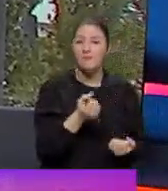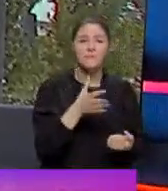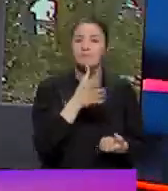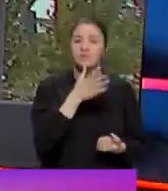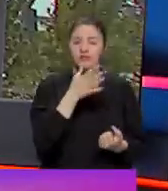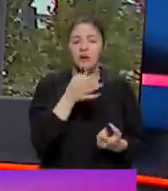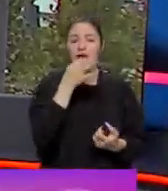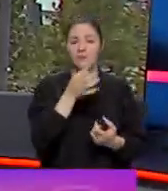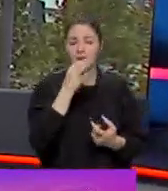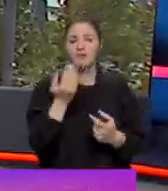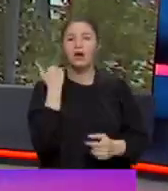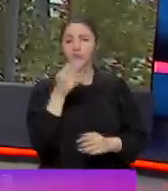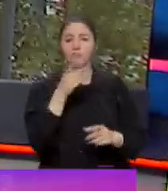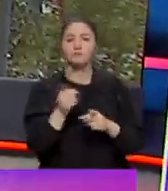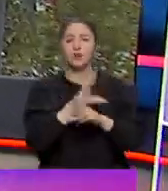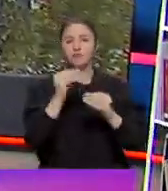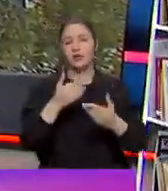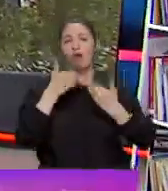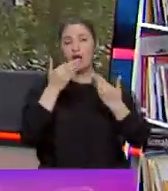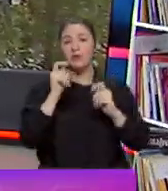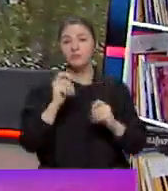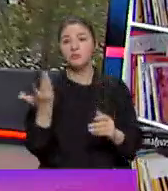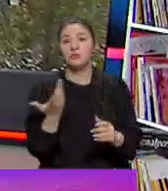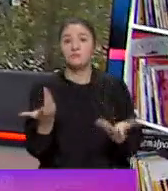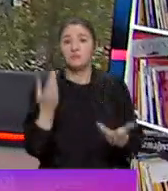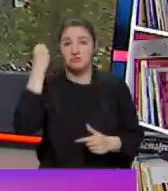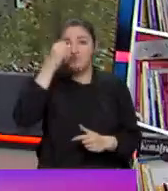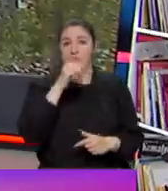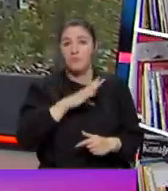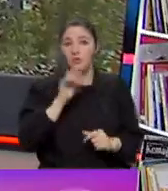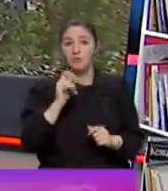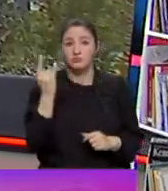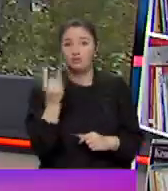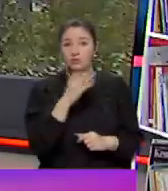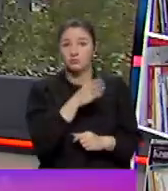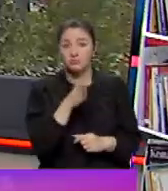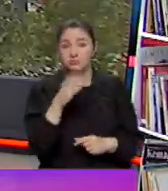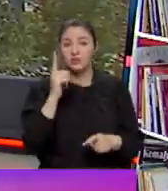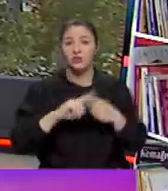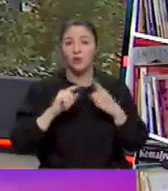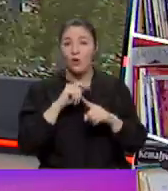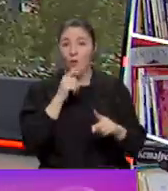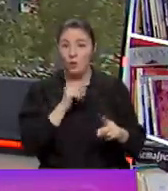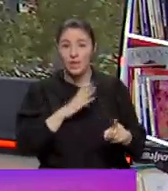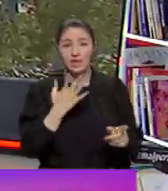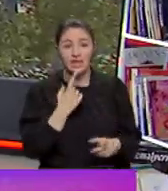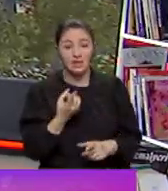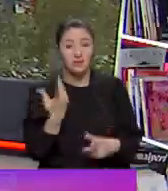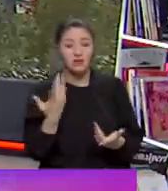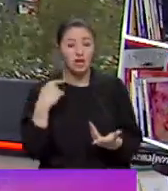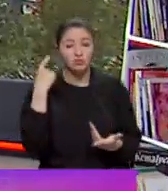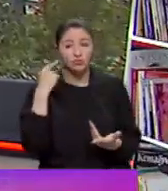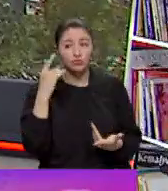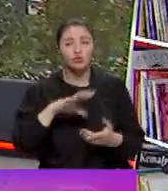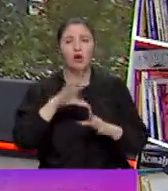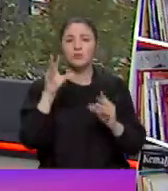de, haberleri de, kulisleri de sizlere aktaracağız. Mesela İmamoğlu'nun yaptığı seyahat, Kılıçdaroğlu ne dedi, neler